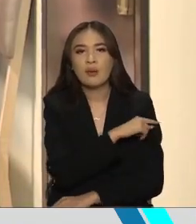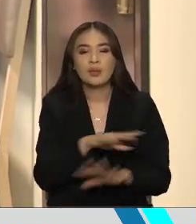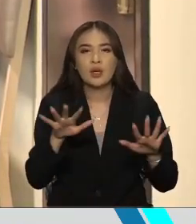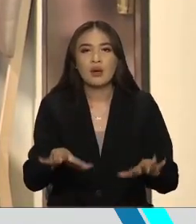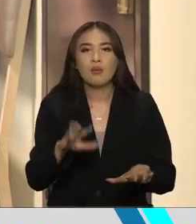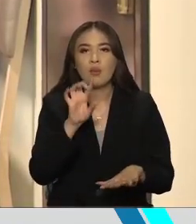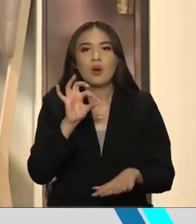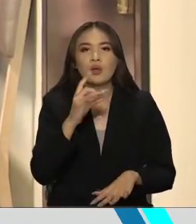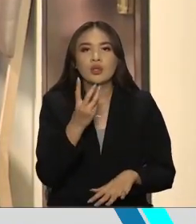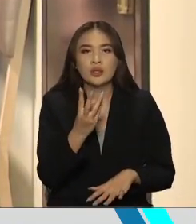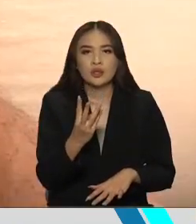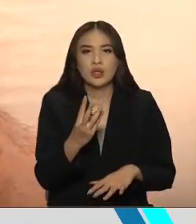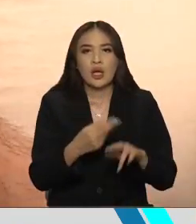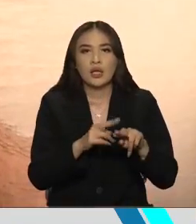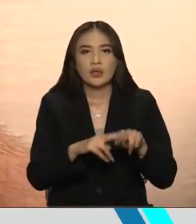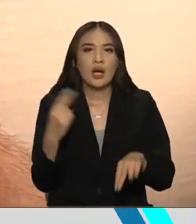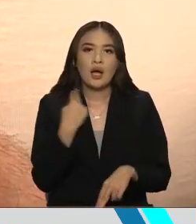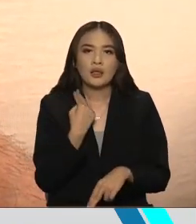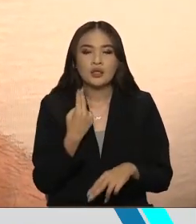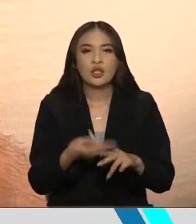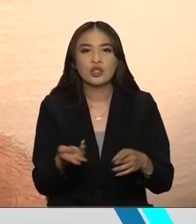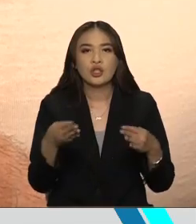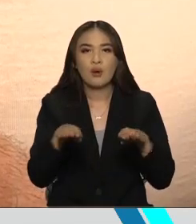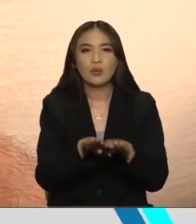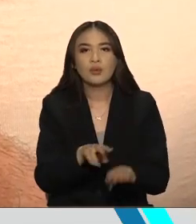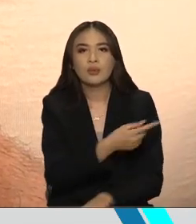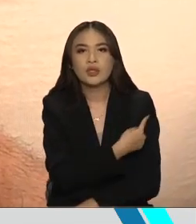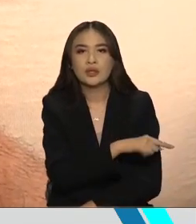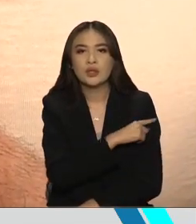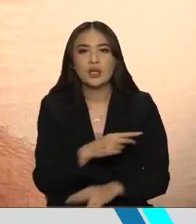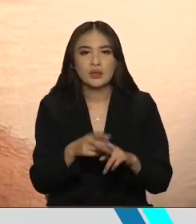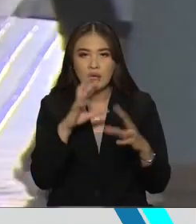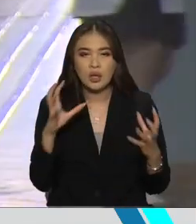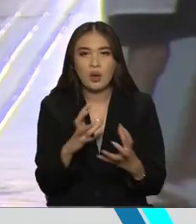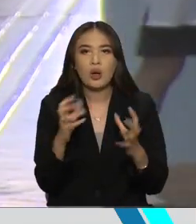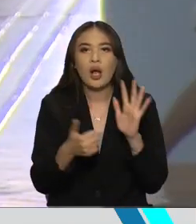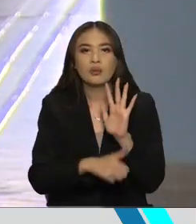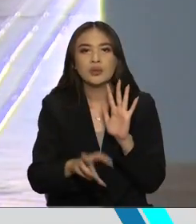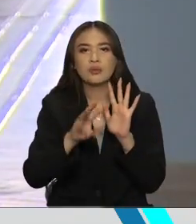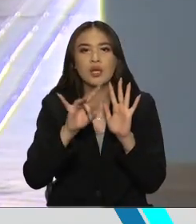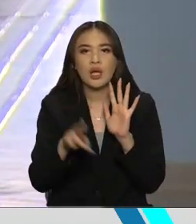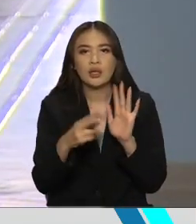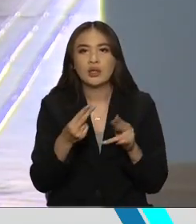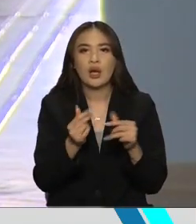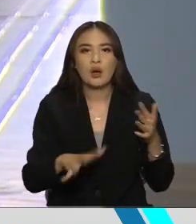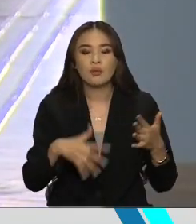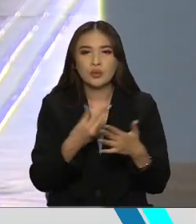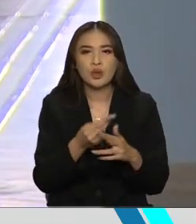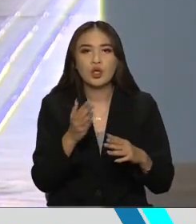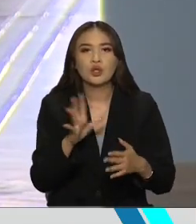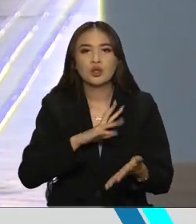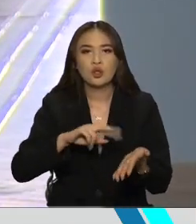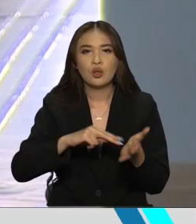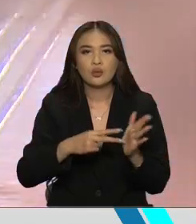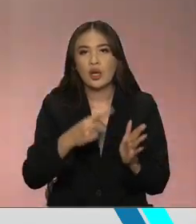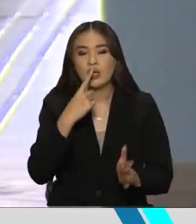борышы. Сол қарызды жабуға әлеуметтік медициналық сақтандыру қорынан 60 миллиард теңге қаражат бөлу жоспарланып отыр дейді